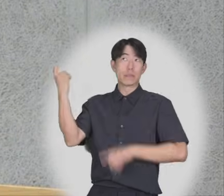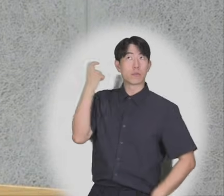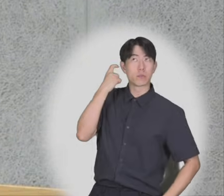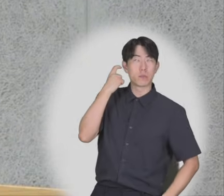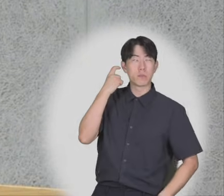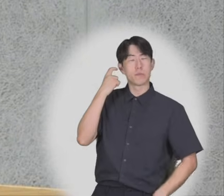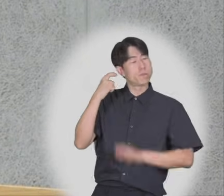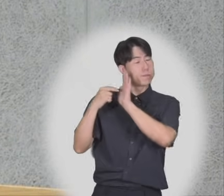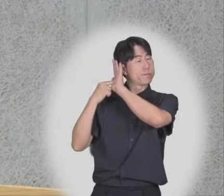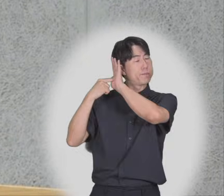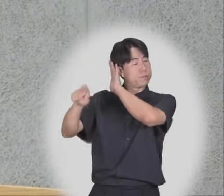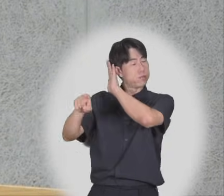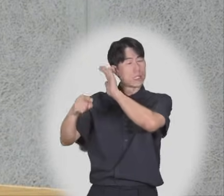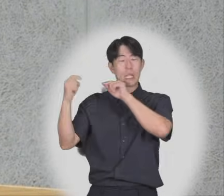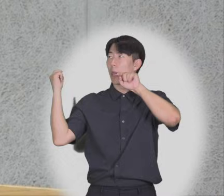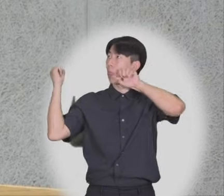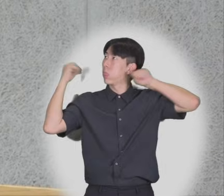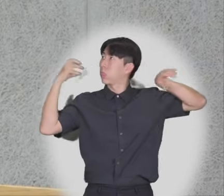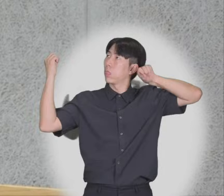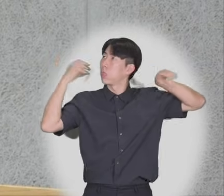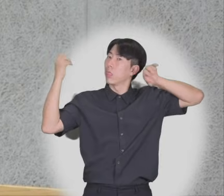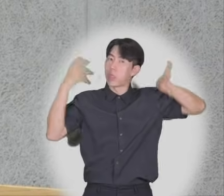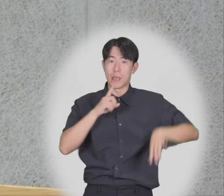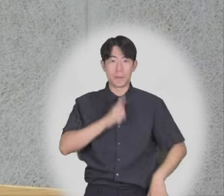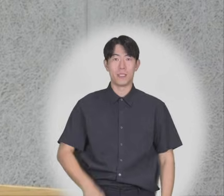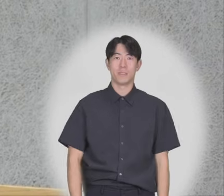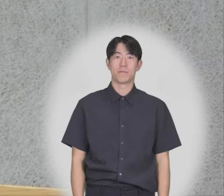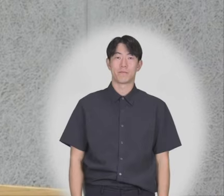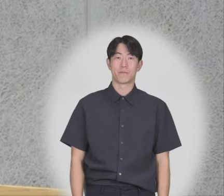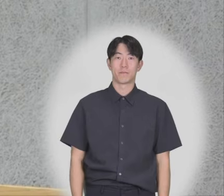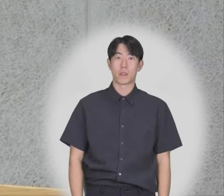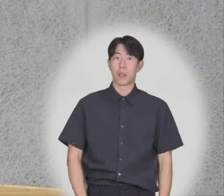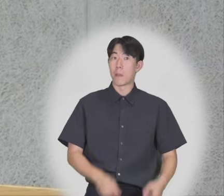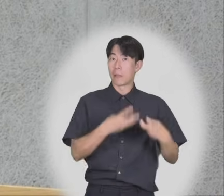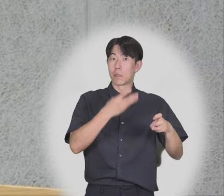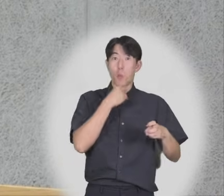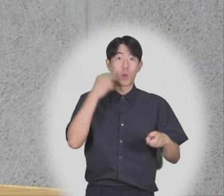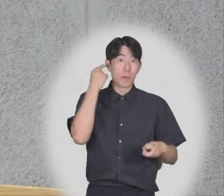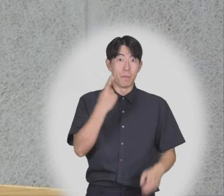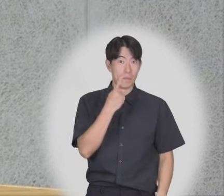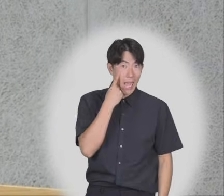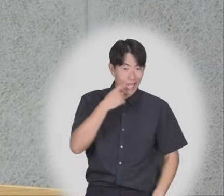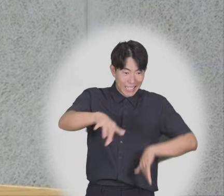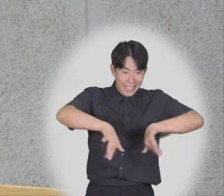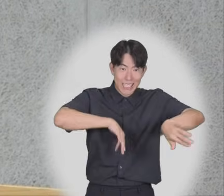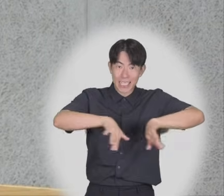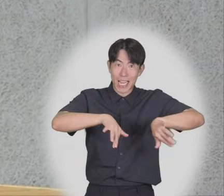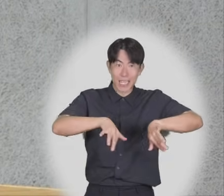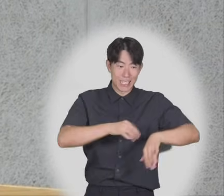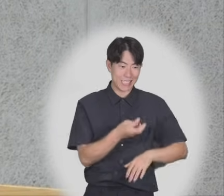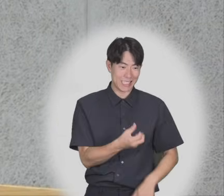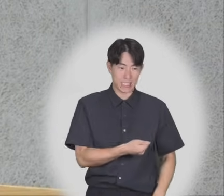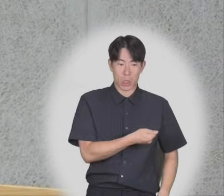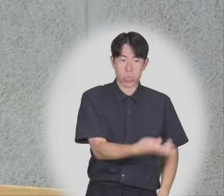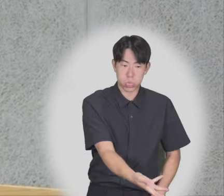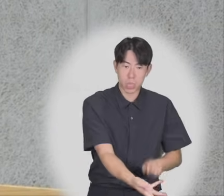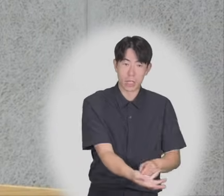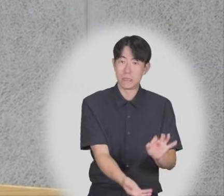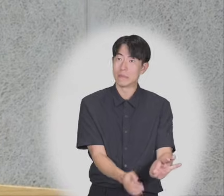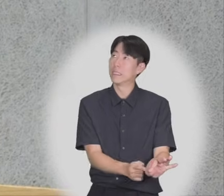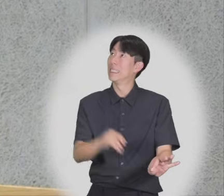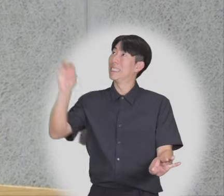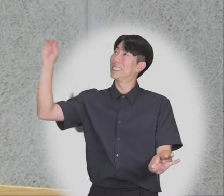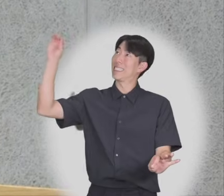마태복음 본문 13장 19절에서는 길가에 떨어진 씨앗을 먹어버린 새를 악한